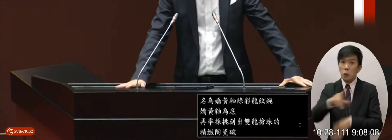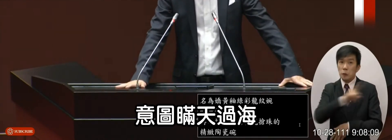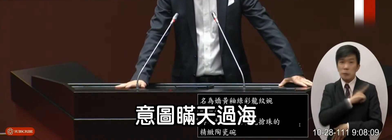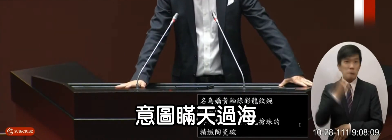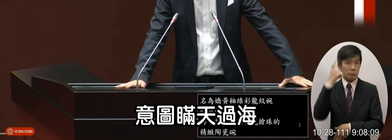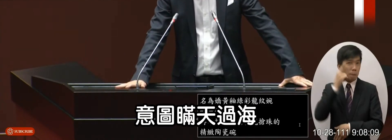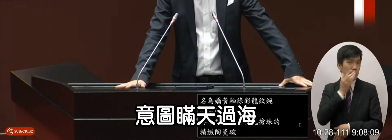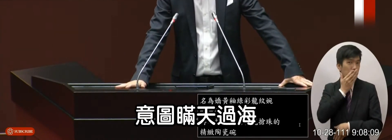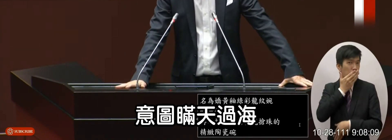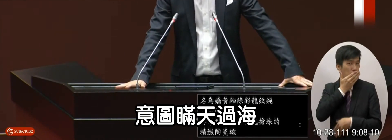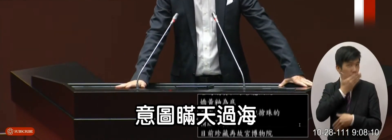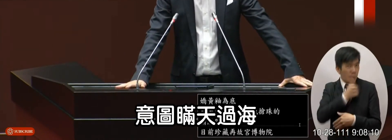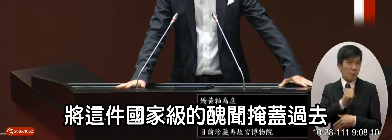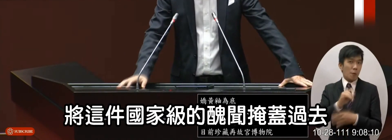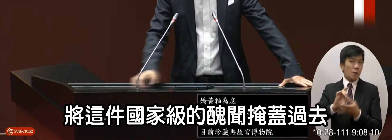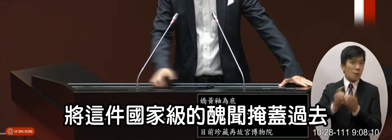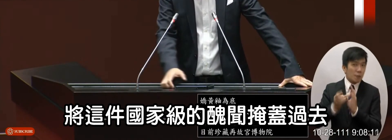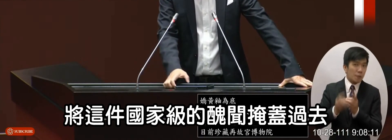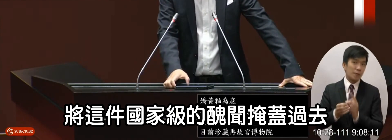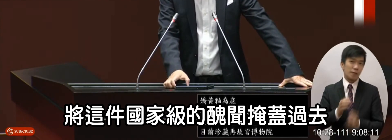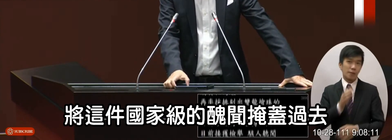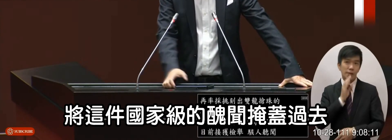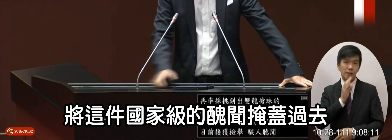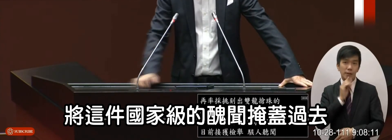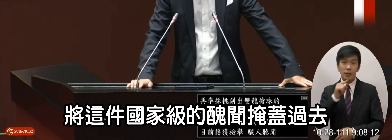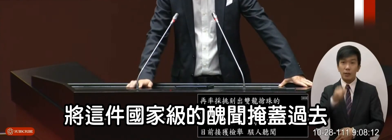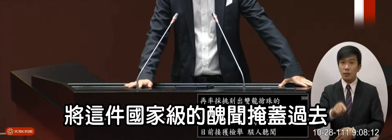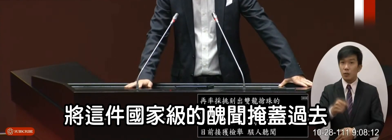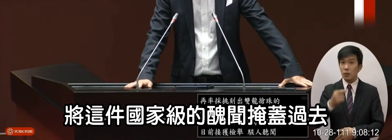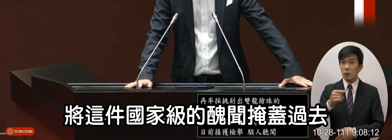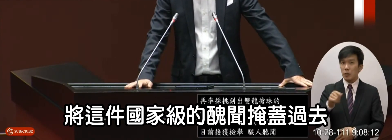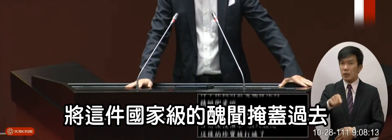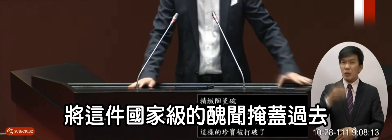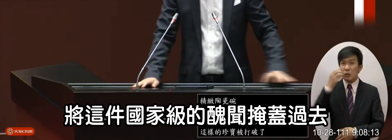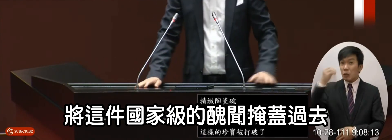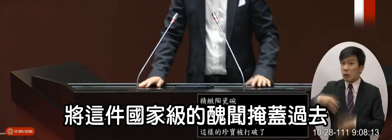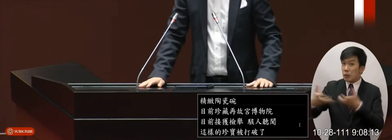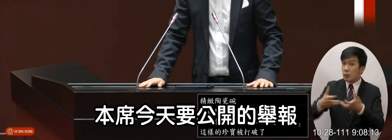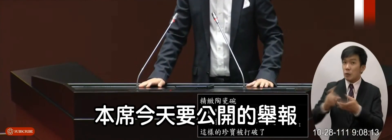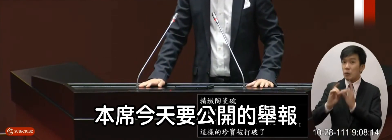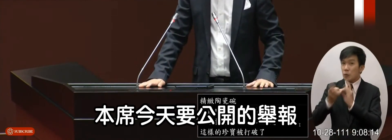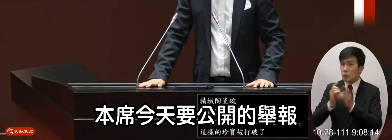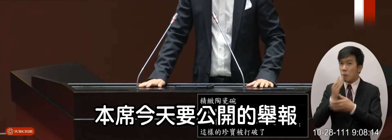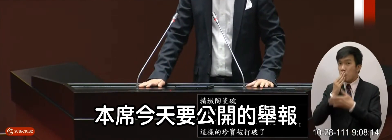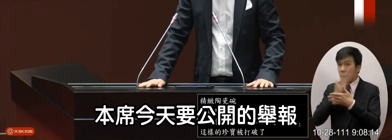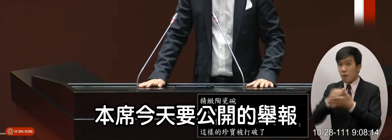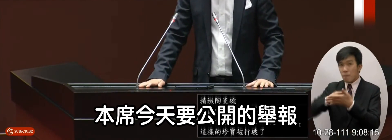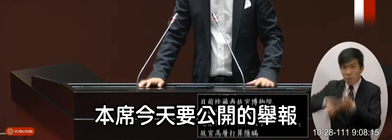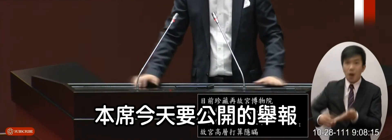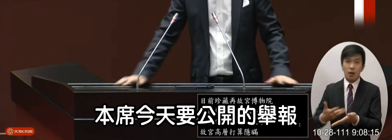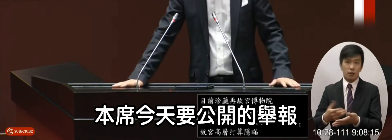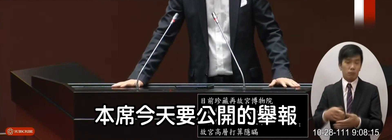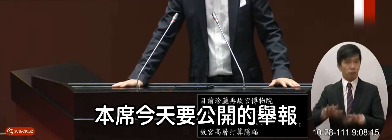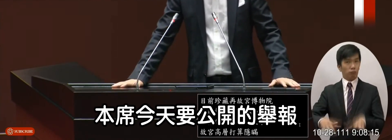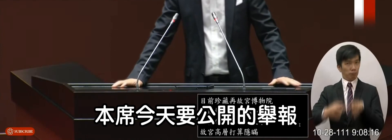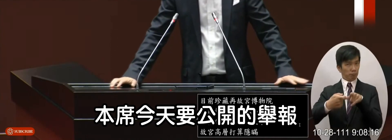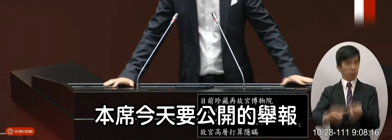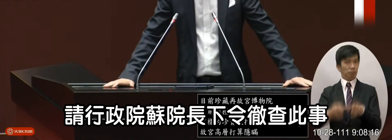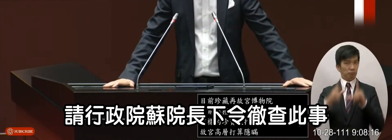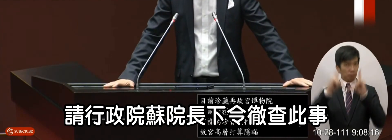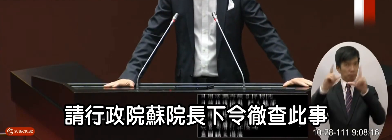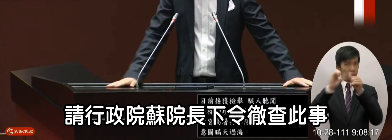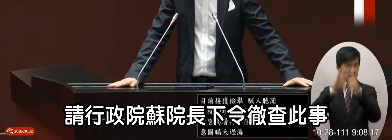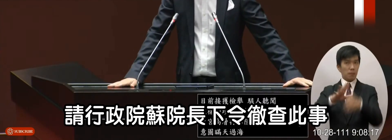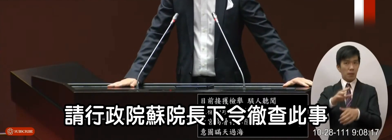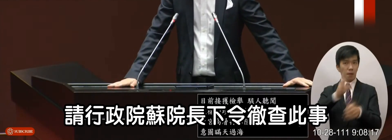瞒，意图瞒天过海，将这件国家级的丑闻掩盖过去。本席今天要公开的 举报，